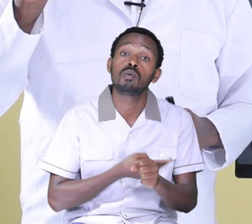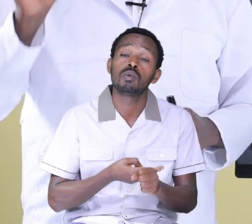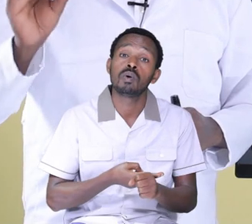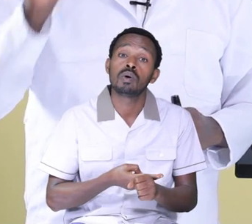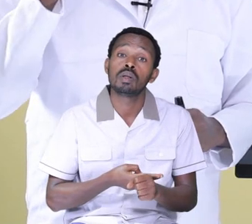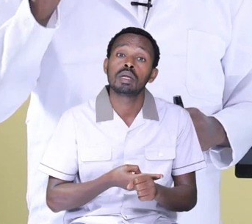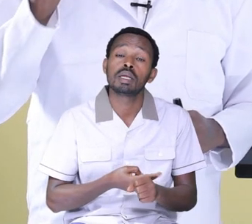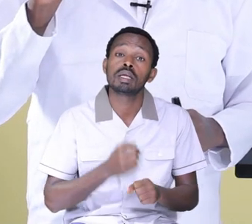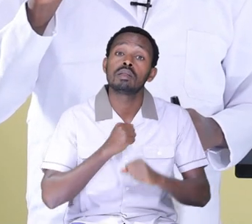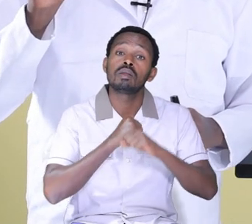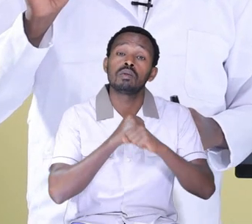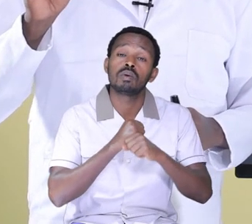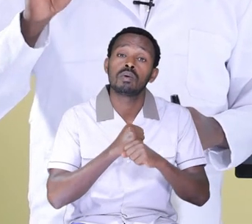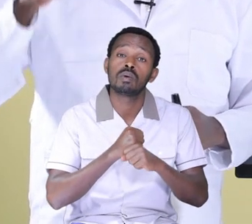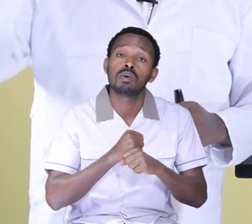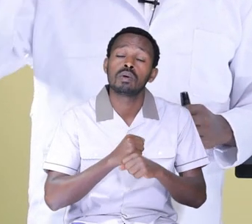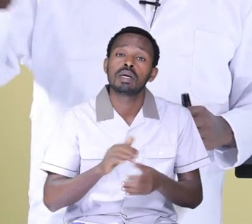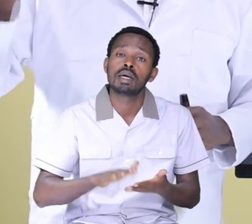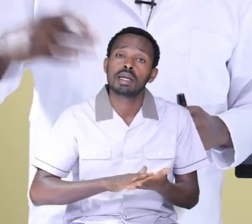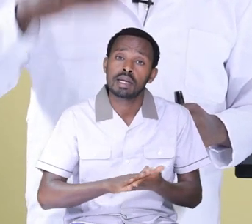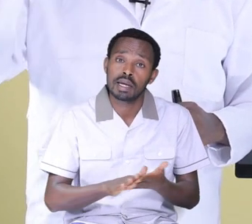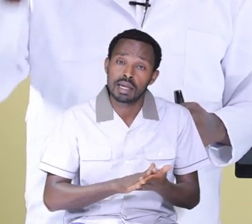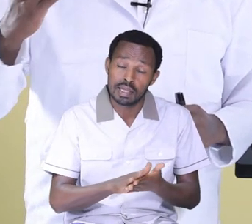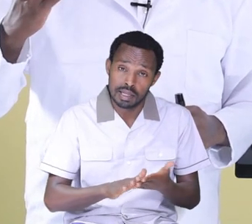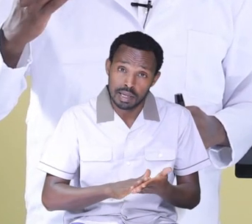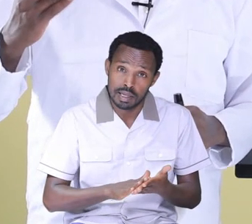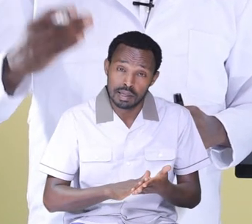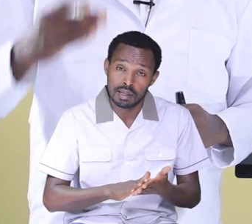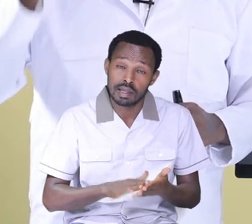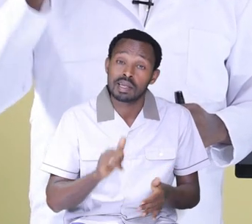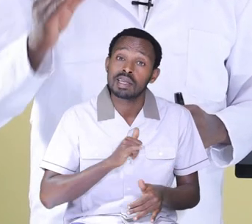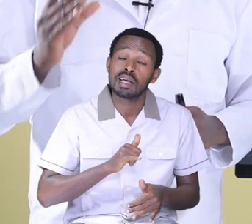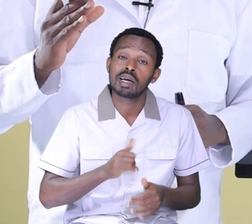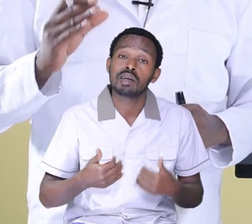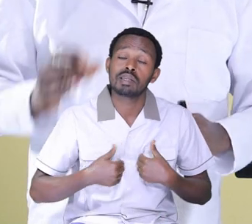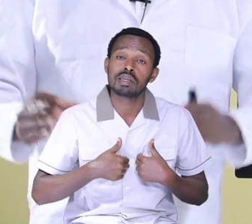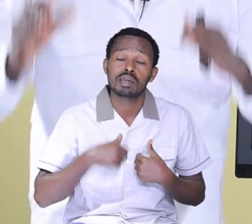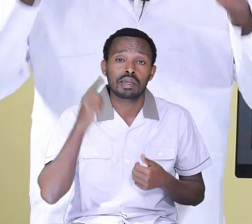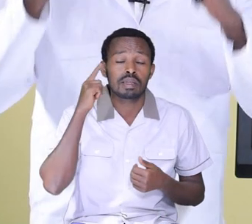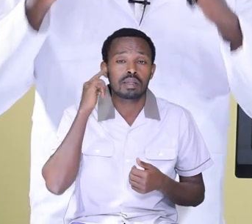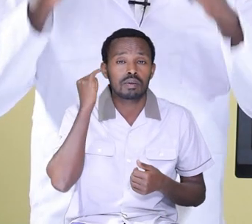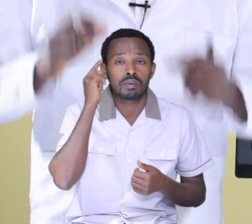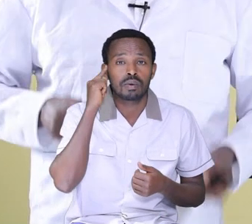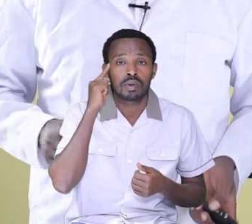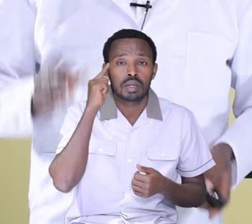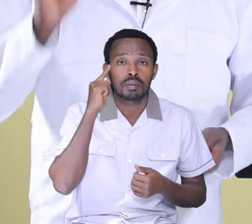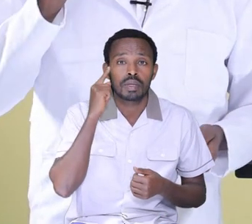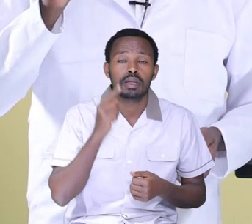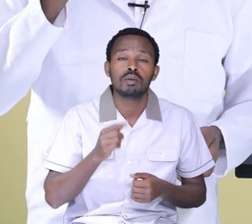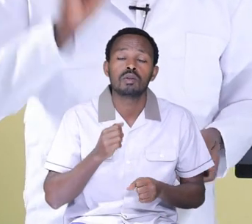ittisoo kanneen akka rigataa akka hin jirretti yoo yaadame dalagaan bu'aa fi dalagaan